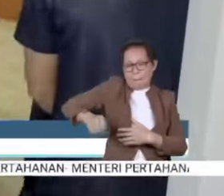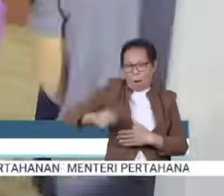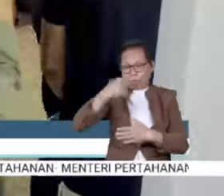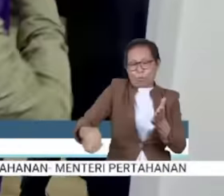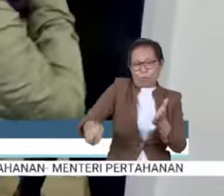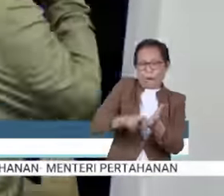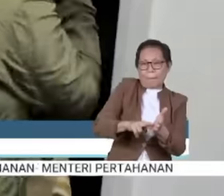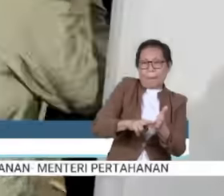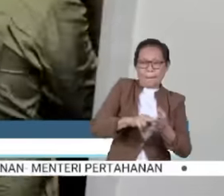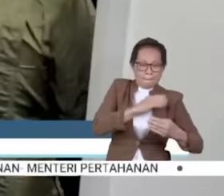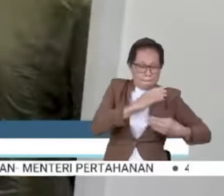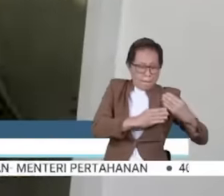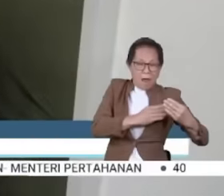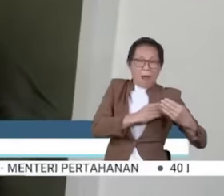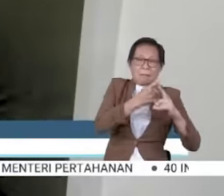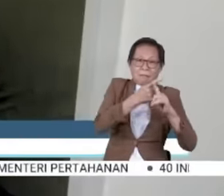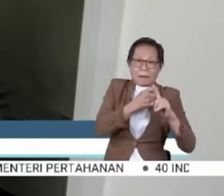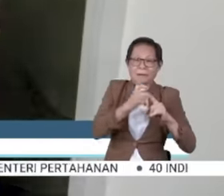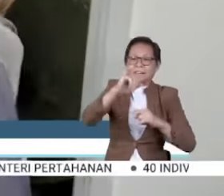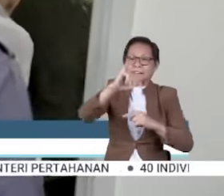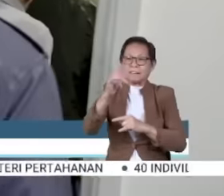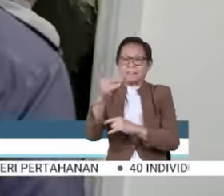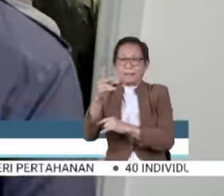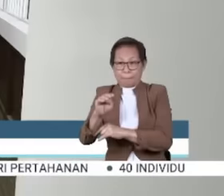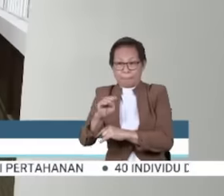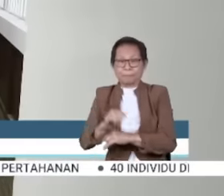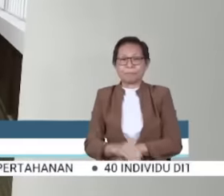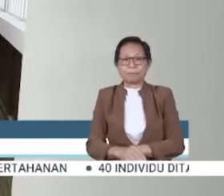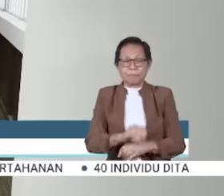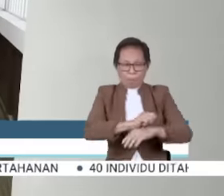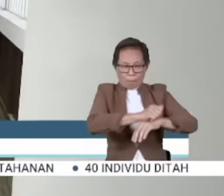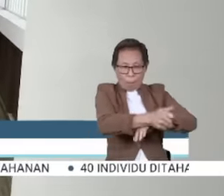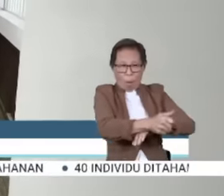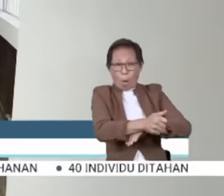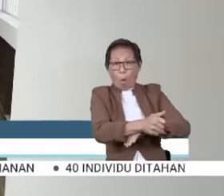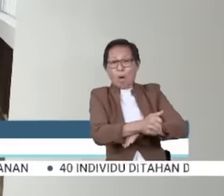mendapatkan laporan akhlak dari jabatan kebajikan masyarakat